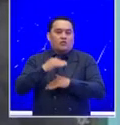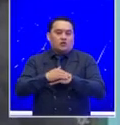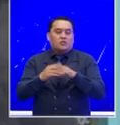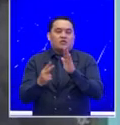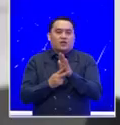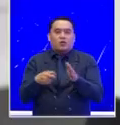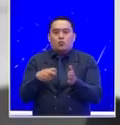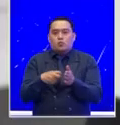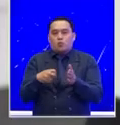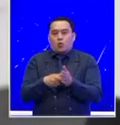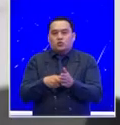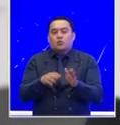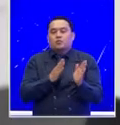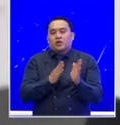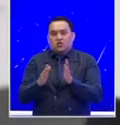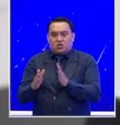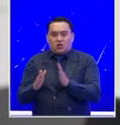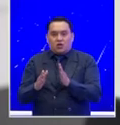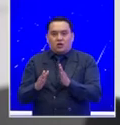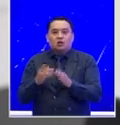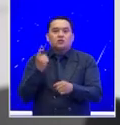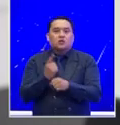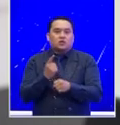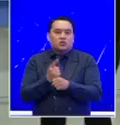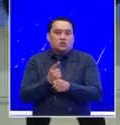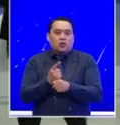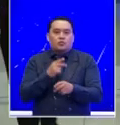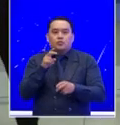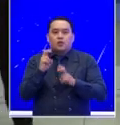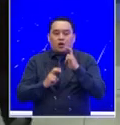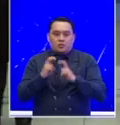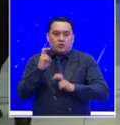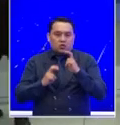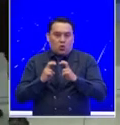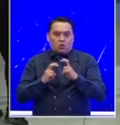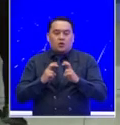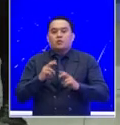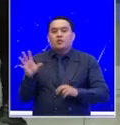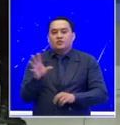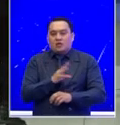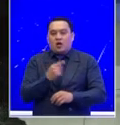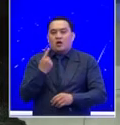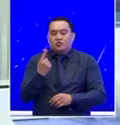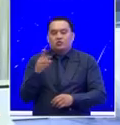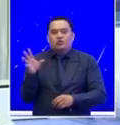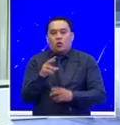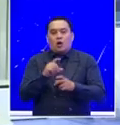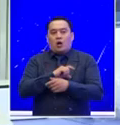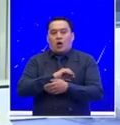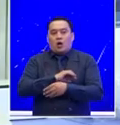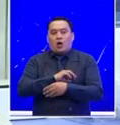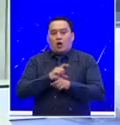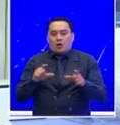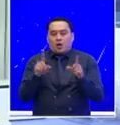и банки работают в прежнем режиме. Не воспрещается функционирование промышленных и производственных предприятий. Однако на всех объектах